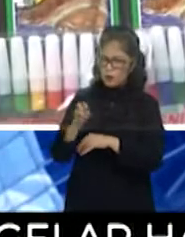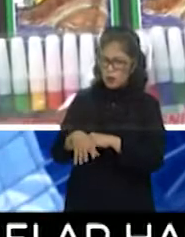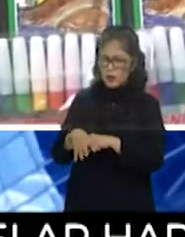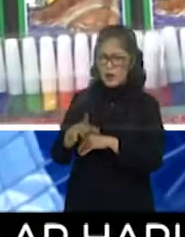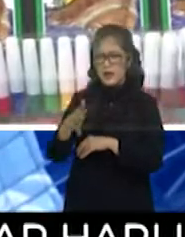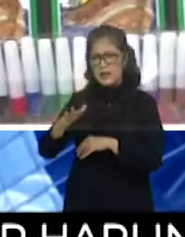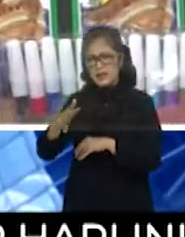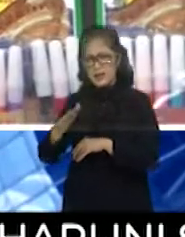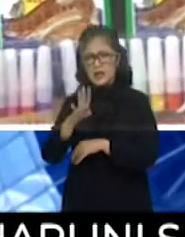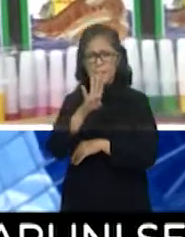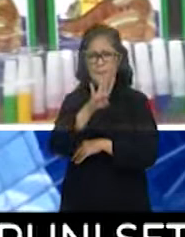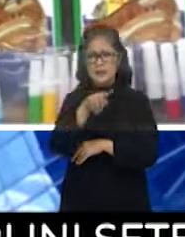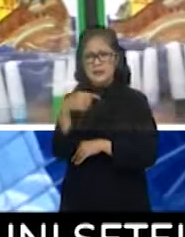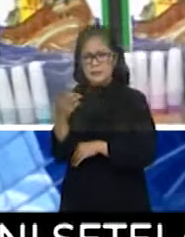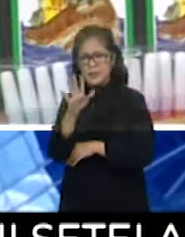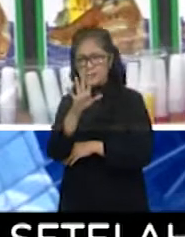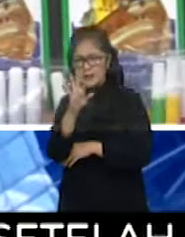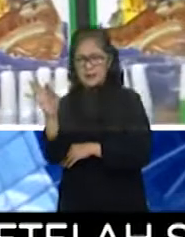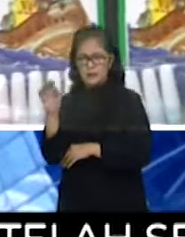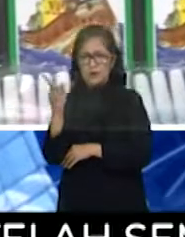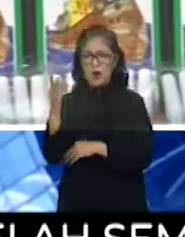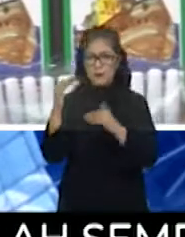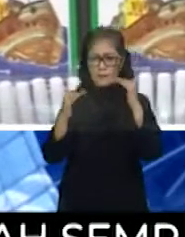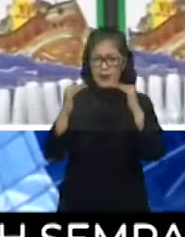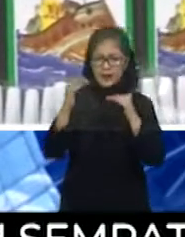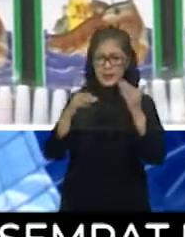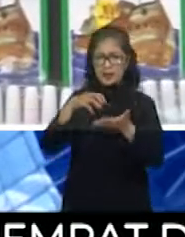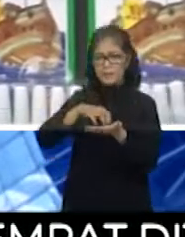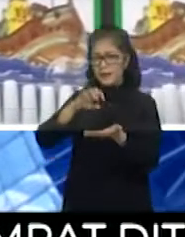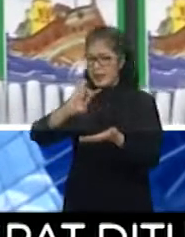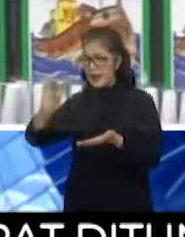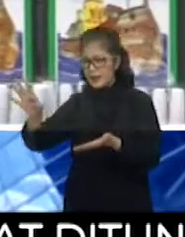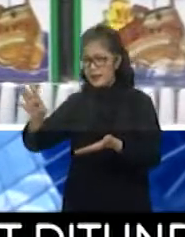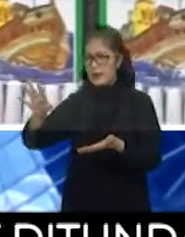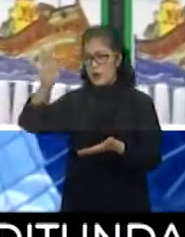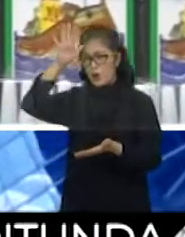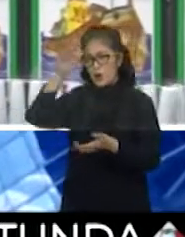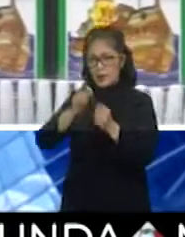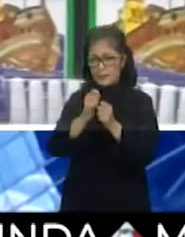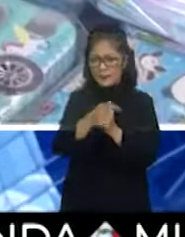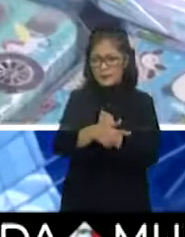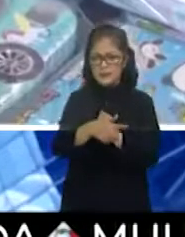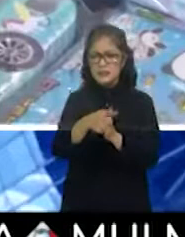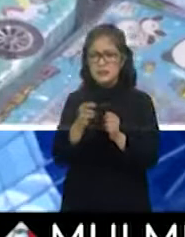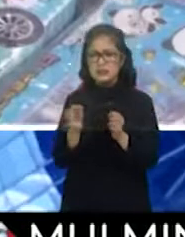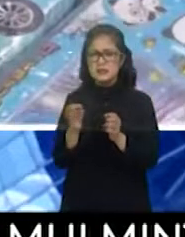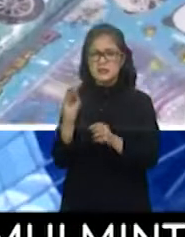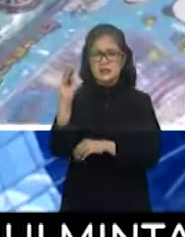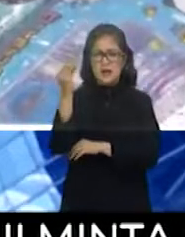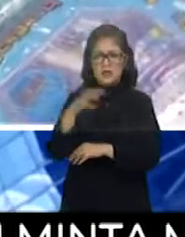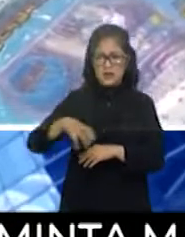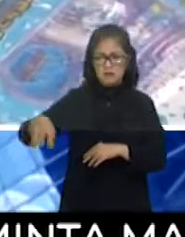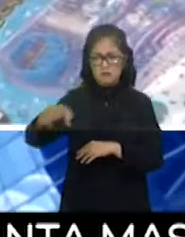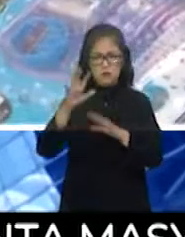sekitar Rp4 hingga Rp5.000 dibandingkan di tempat lainnya. Sehingga pembeli di sini tidak hanya berasal dari wilayah Jakarta saja, melainkan